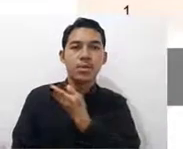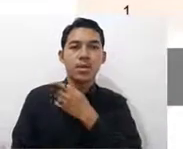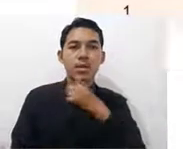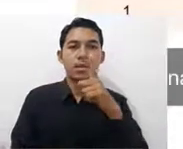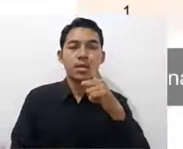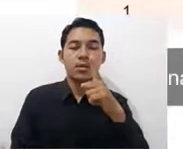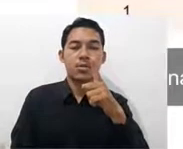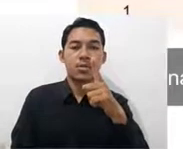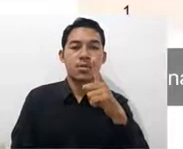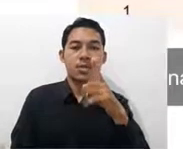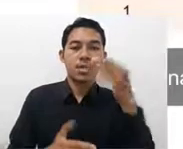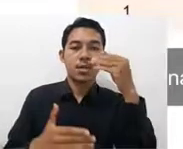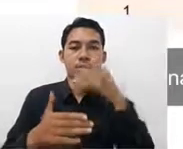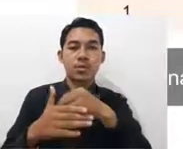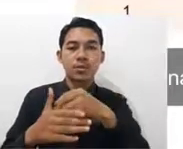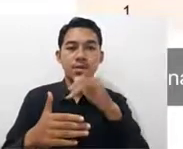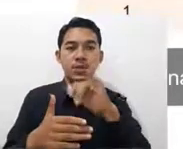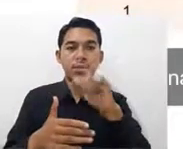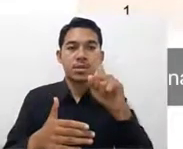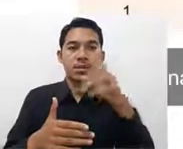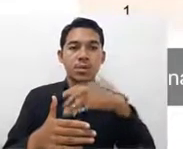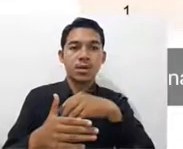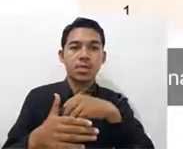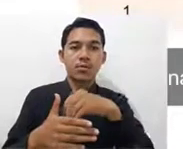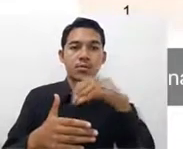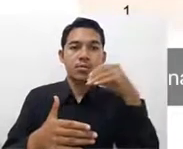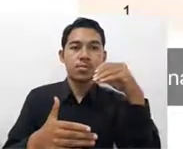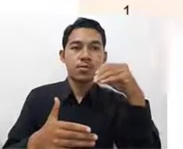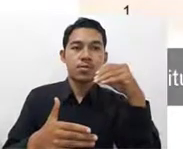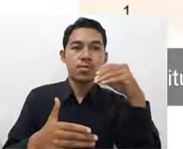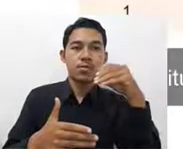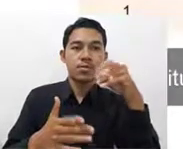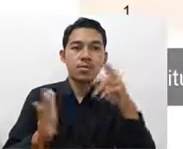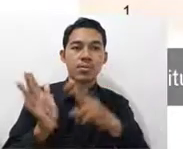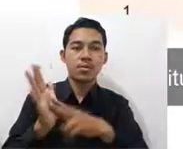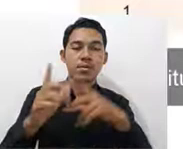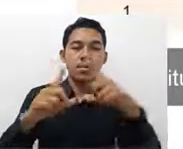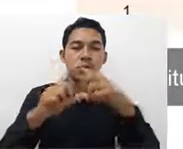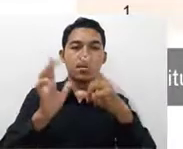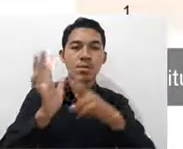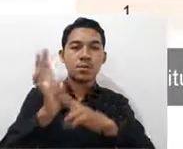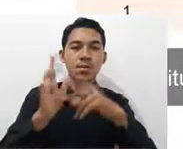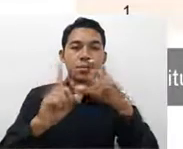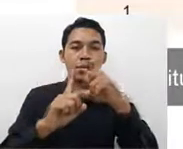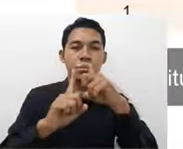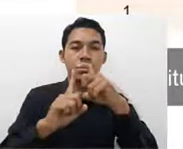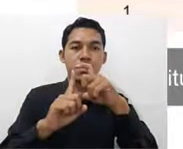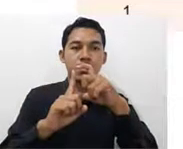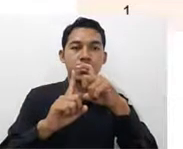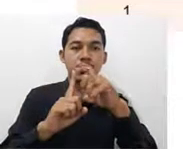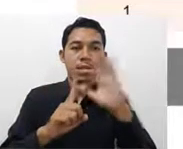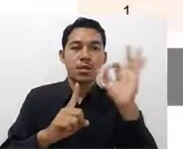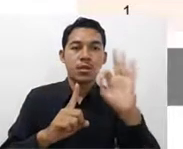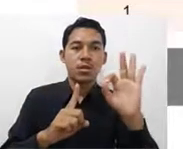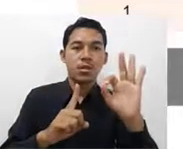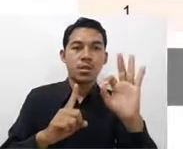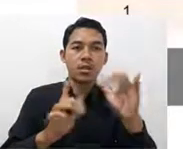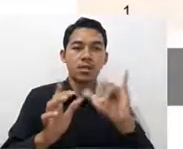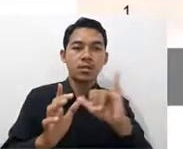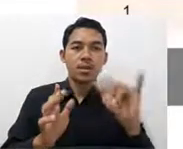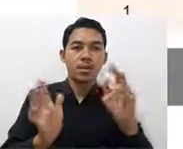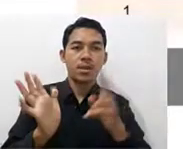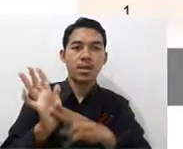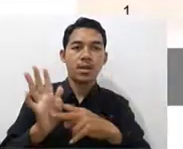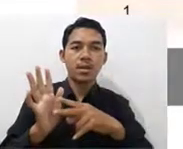output. Nah, sesuai dengan namanya, gerbang logika NAND itu tersusun dari gerbang logika NOT dan AND, karena NAND itu